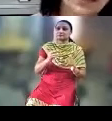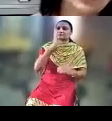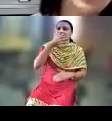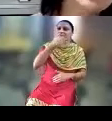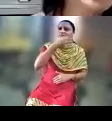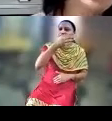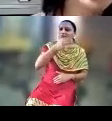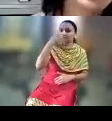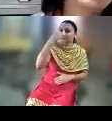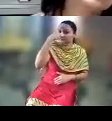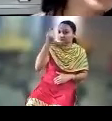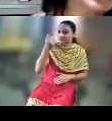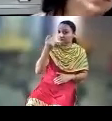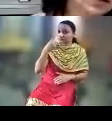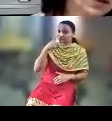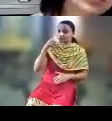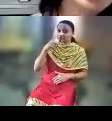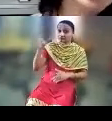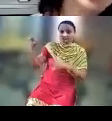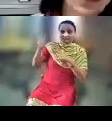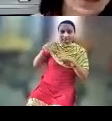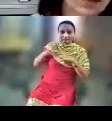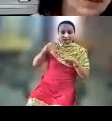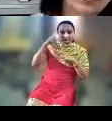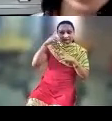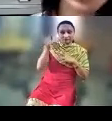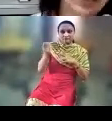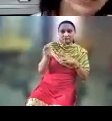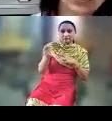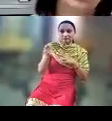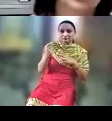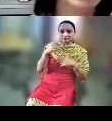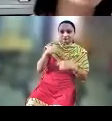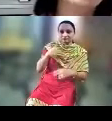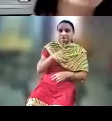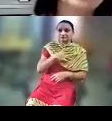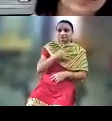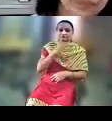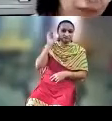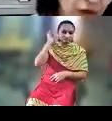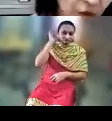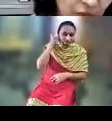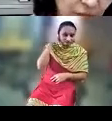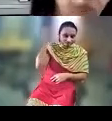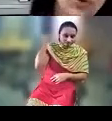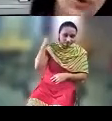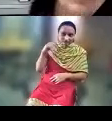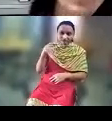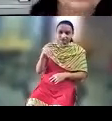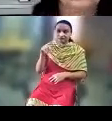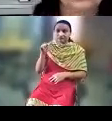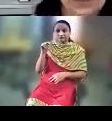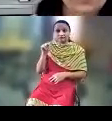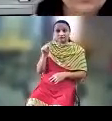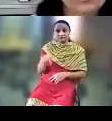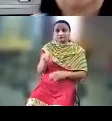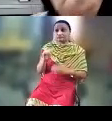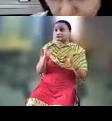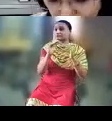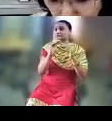रखते हैं कि ऐसा कहा था, वैसा कहा था, मुझे तो ये कहते थे, मुझे तो ऐसा सुनने को मिला। वो सब चीजों को हम कम कर